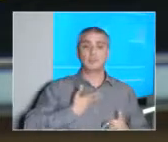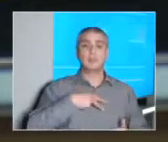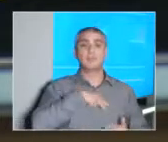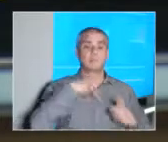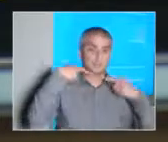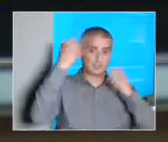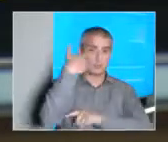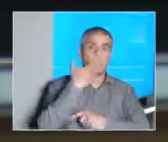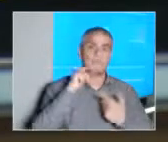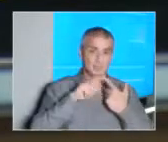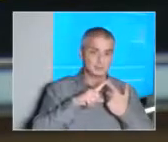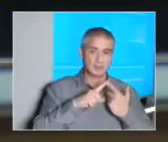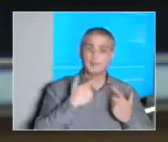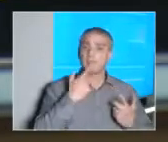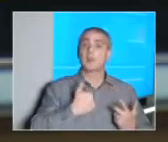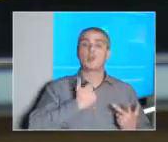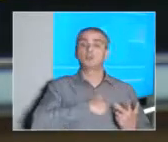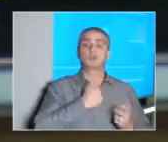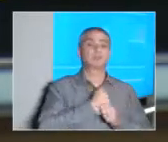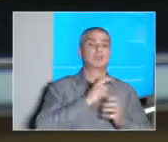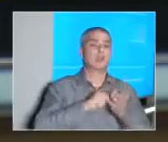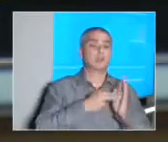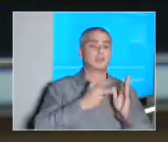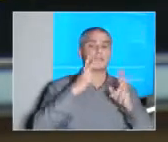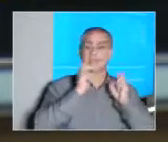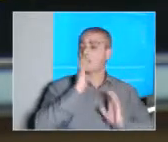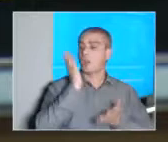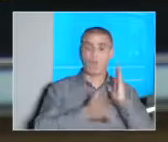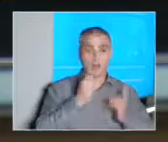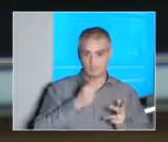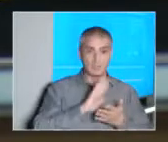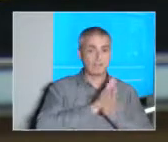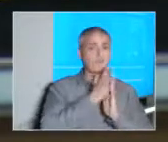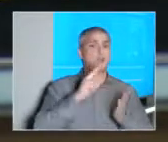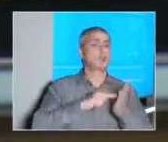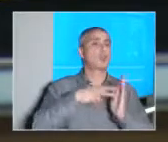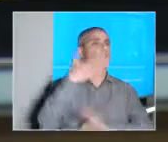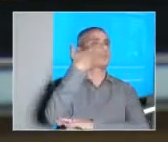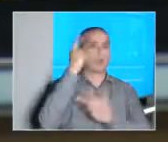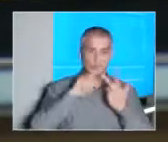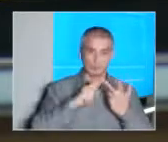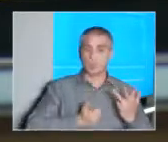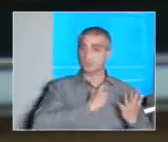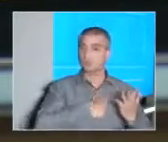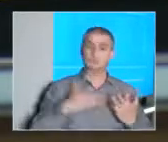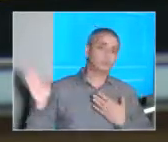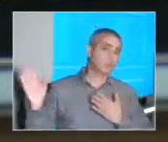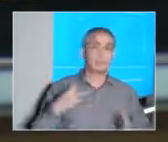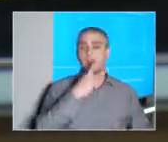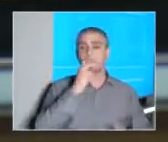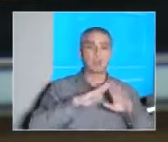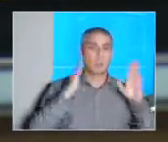פרס חינוך במדינת ישראל, אתה מדבר עם ראש עיר שהוציא תוכנית עיר ללא אלימות, להעביר העולם והפכה להיות תוכנית לאומית, אתה מדבר עם ראש עיר שפינה